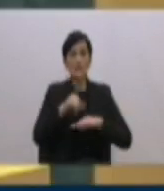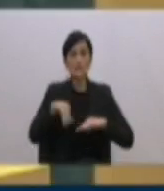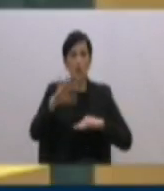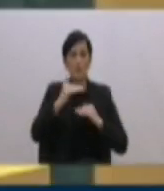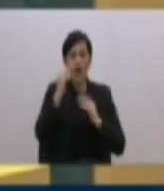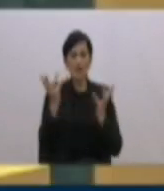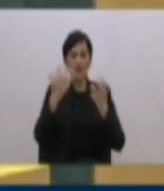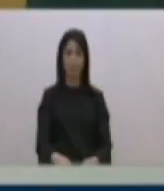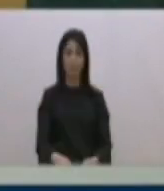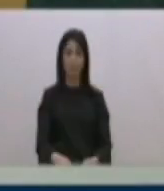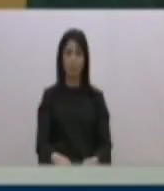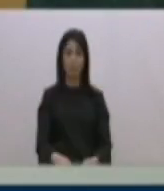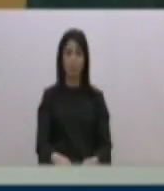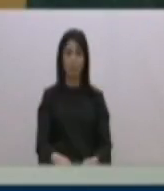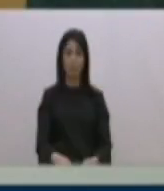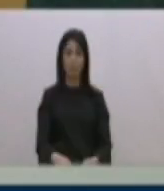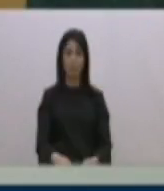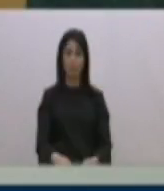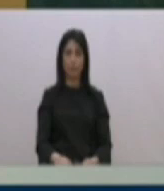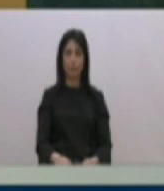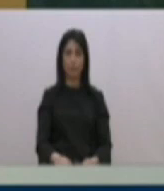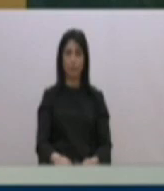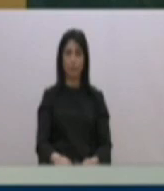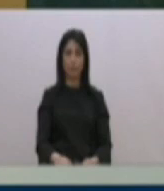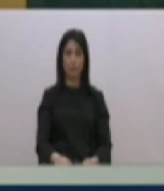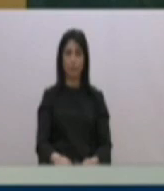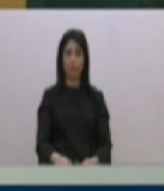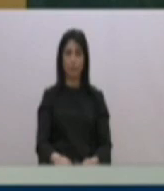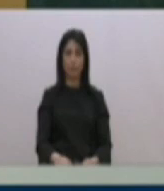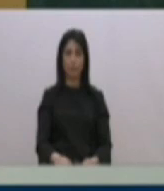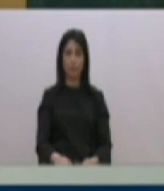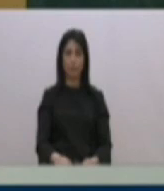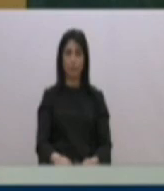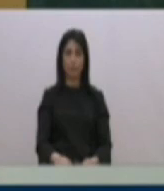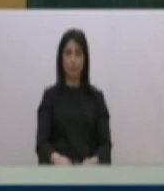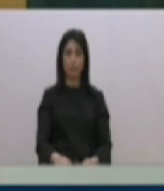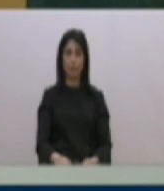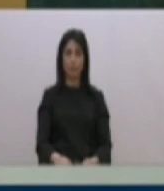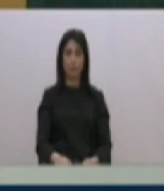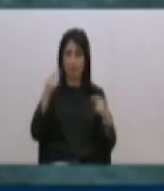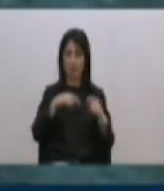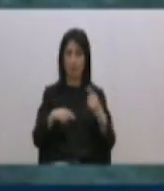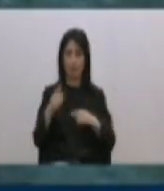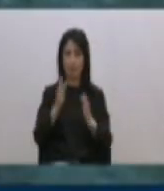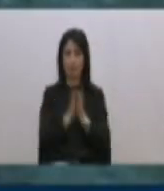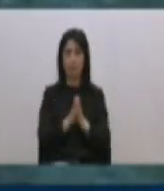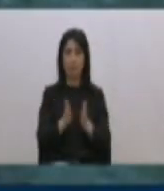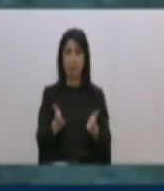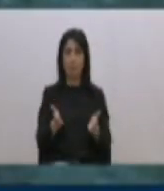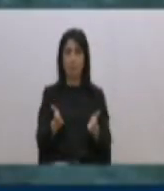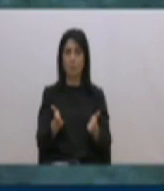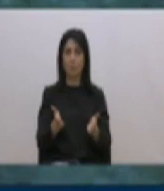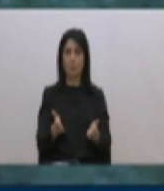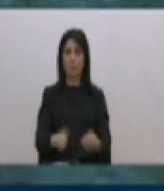gavlena bazarze ara opozitsioneri deputatebi am kontekstshi dainteresden ra gegma aks jandatsvis uzqebas imistvis rom adgili ar